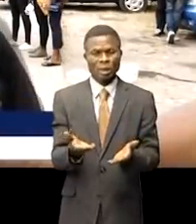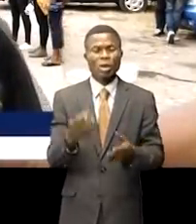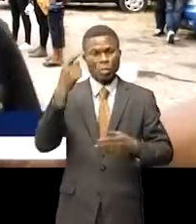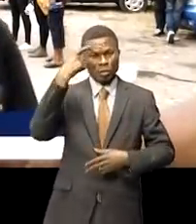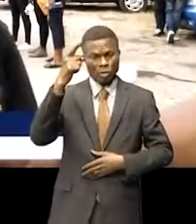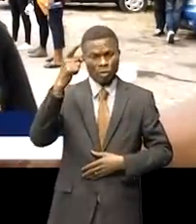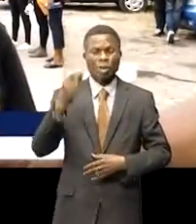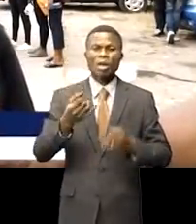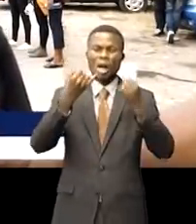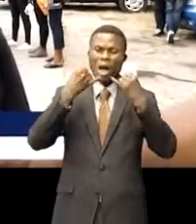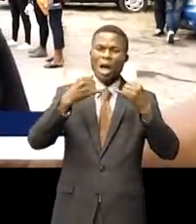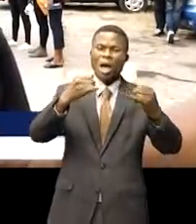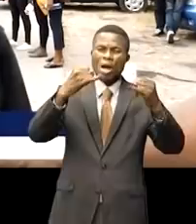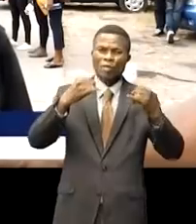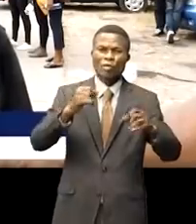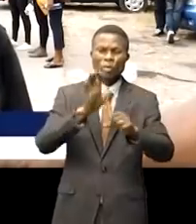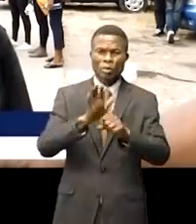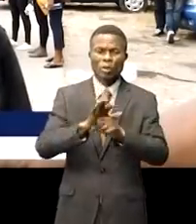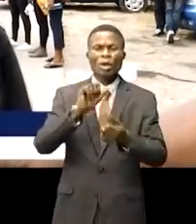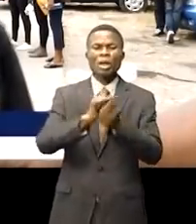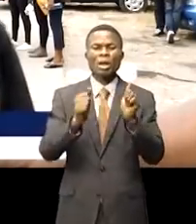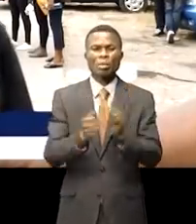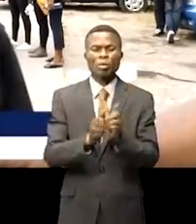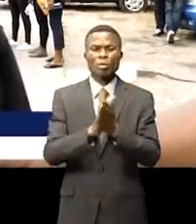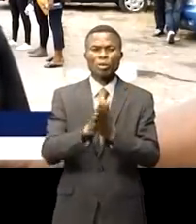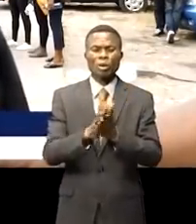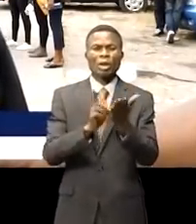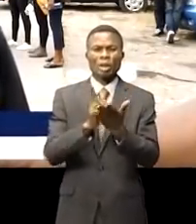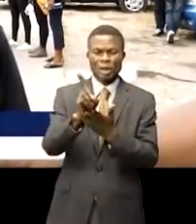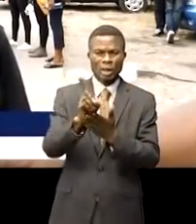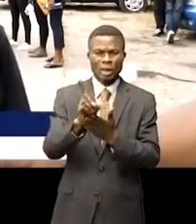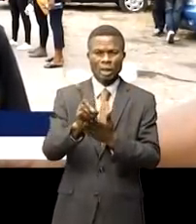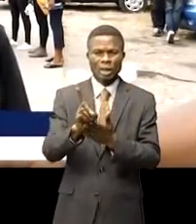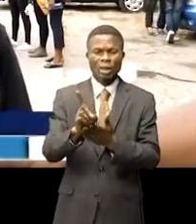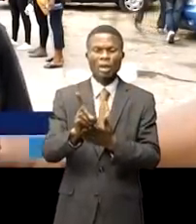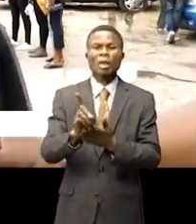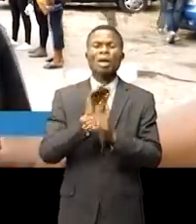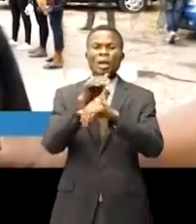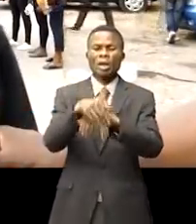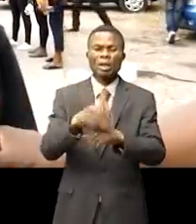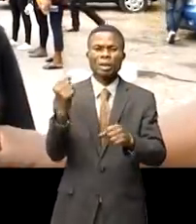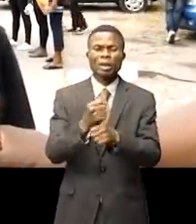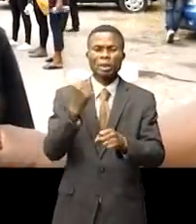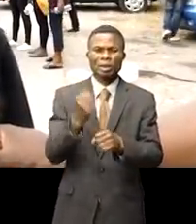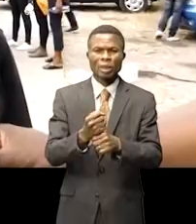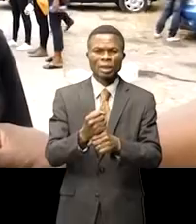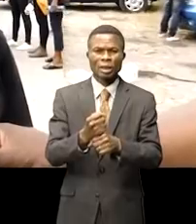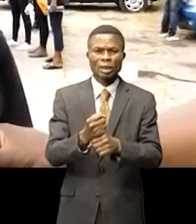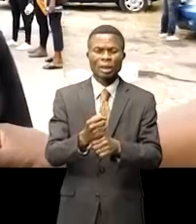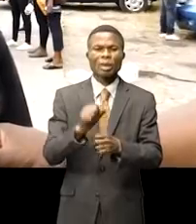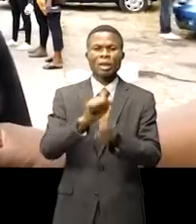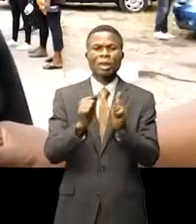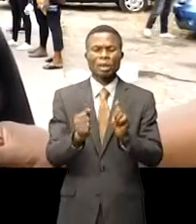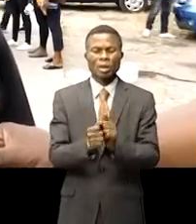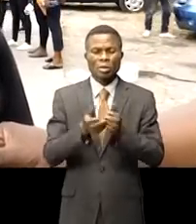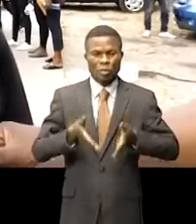un focus sur les questions liées au droit à l'accès de services de santé sexuelle et reproductive